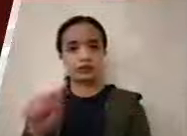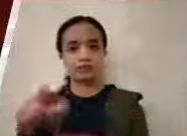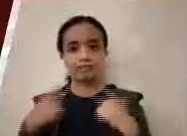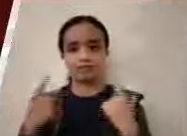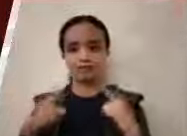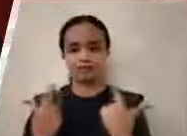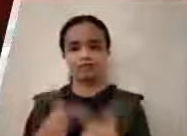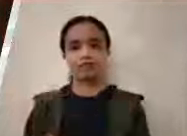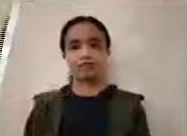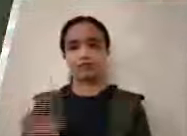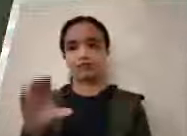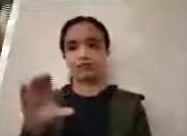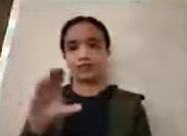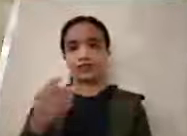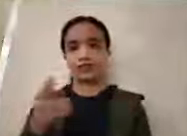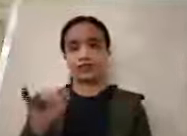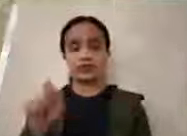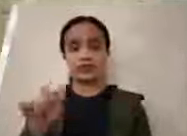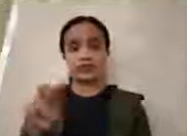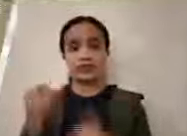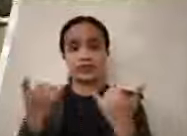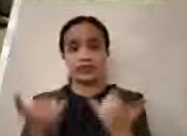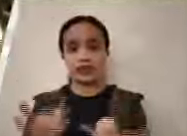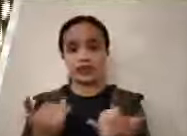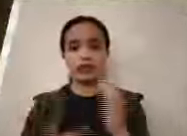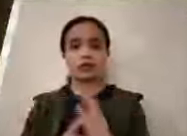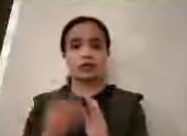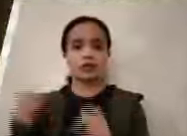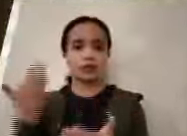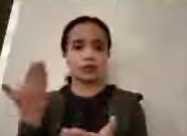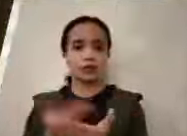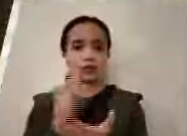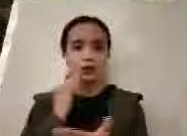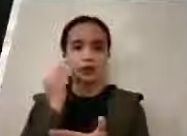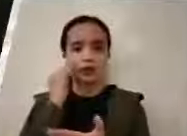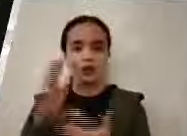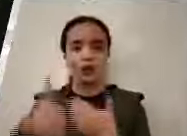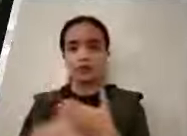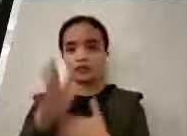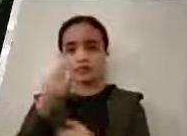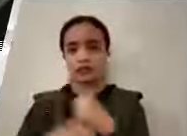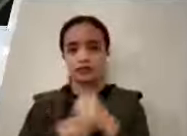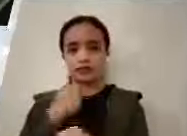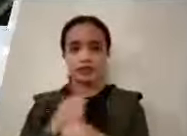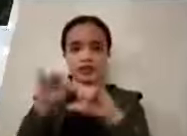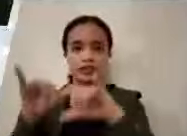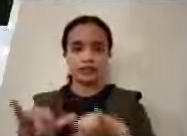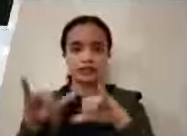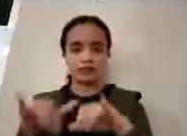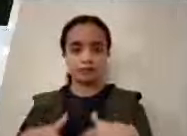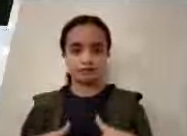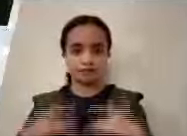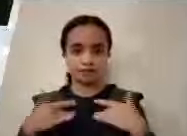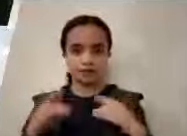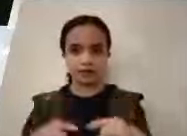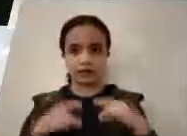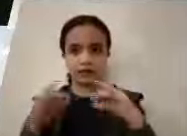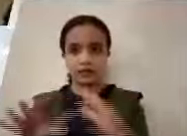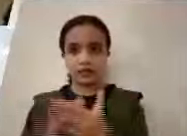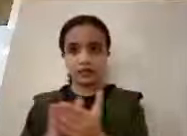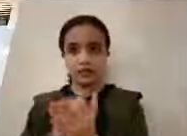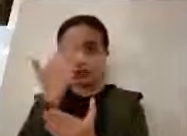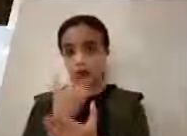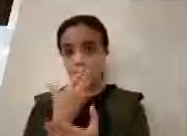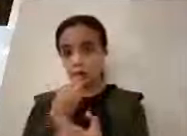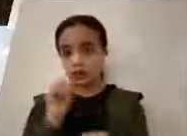Mara, ngayon pa lang umuwi sa bansa matapos ang 5 taong pamamalagi sa Australia. Kaya naman kasama niya ang kanyang mga